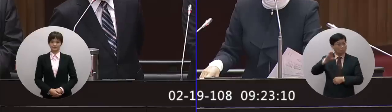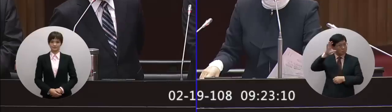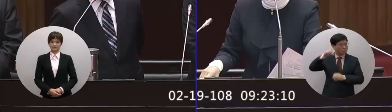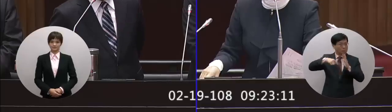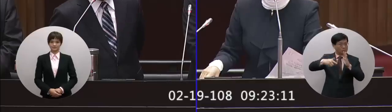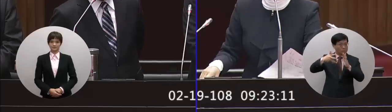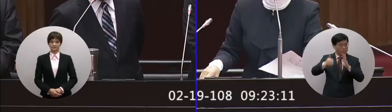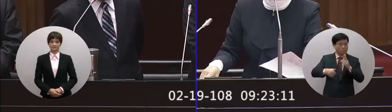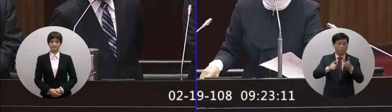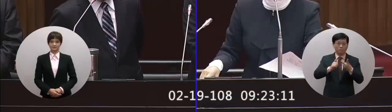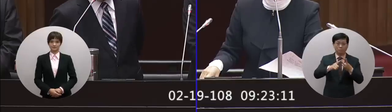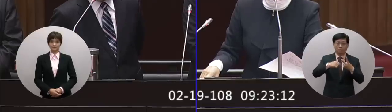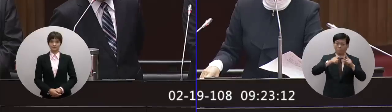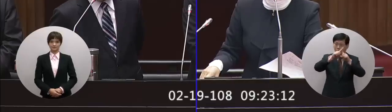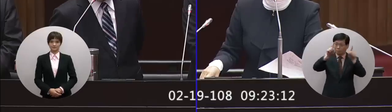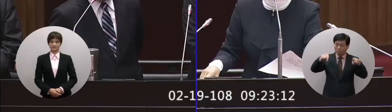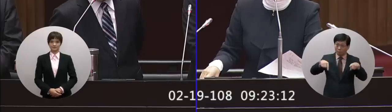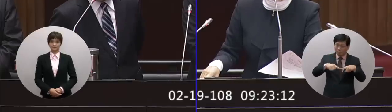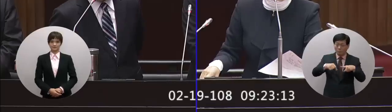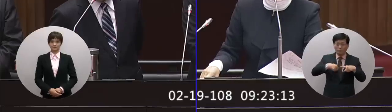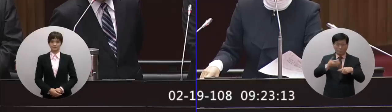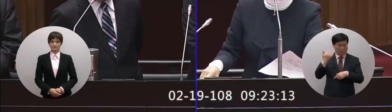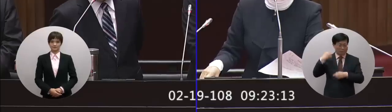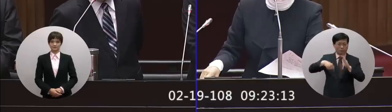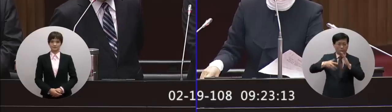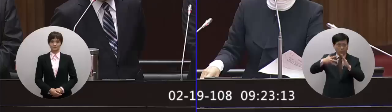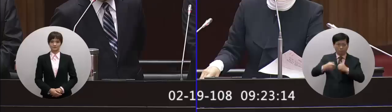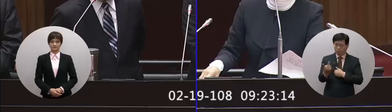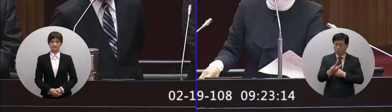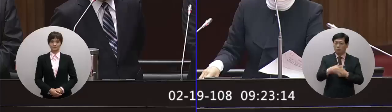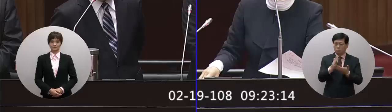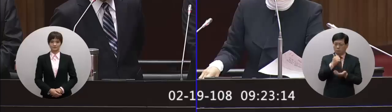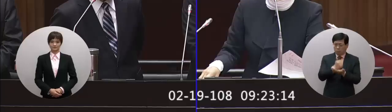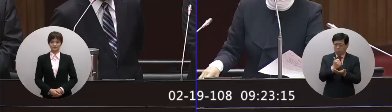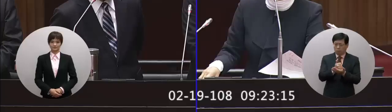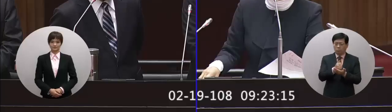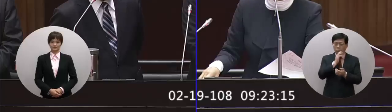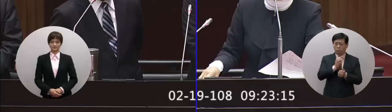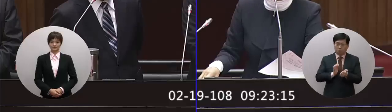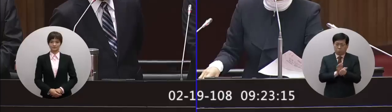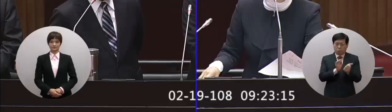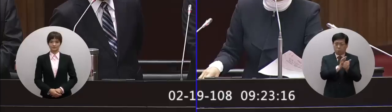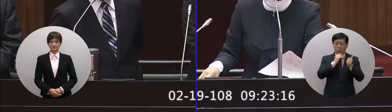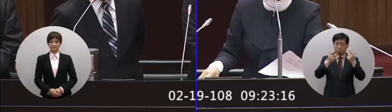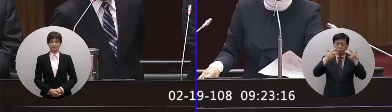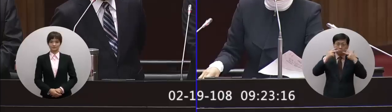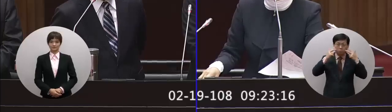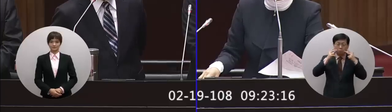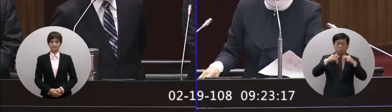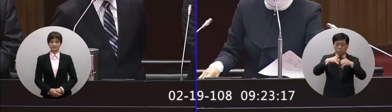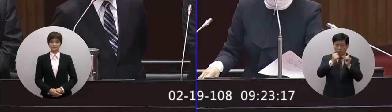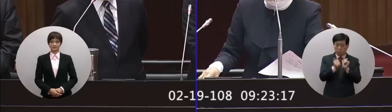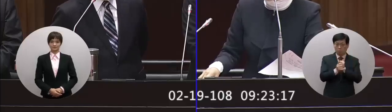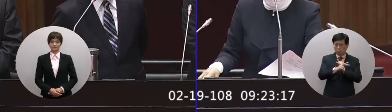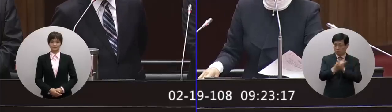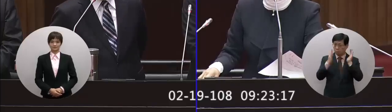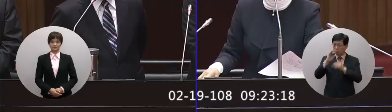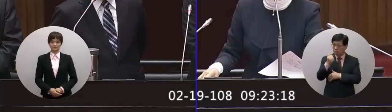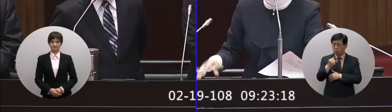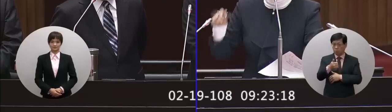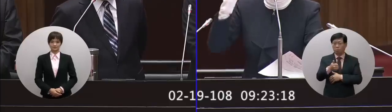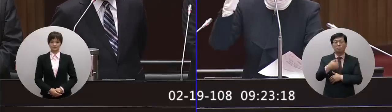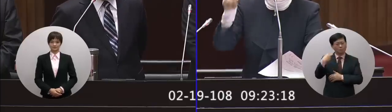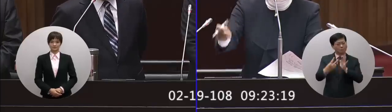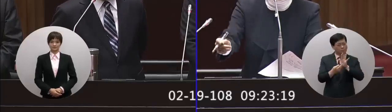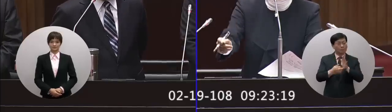昌院长还有张尚正前院长都做到了促进原住民转型正义。其实我要再讲一